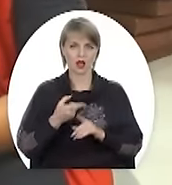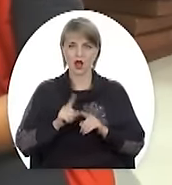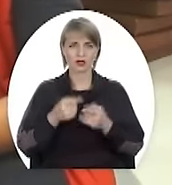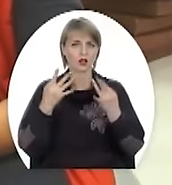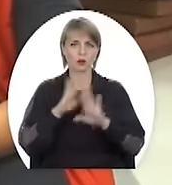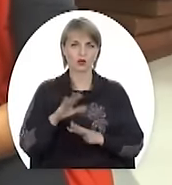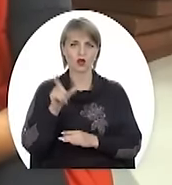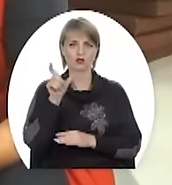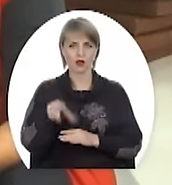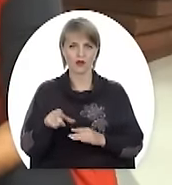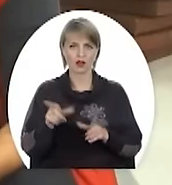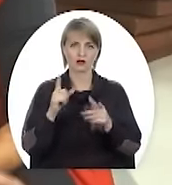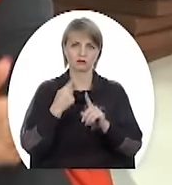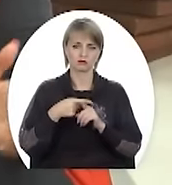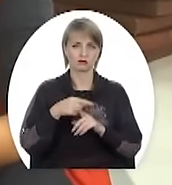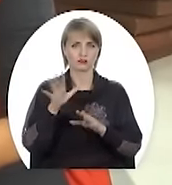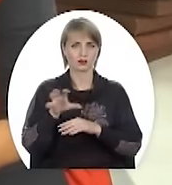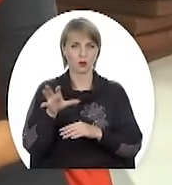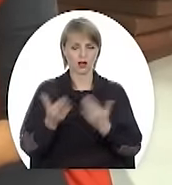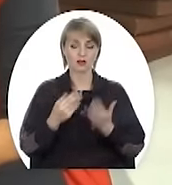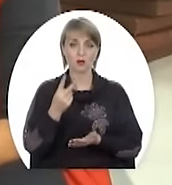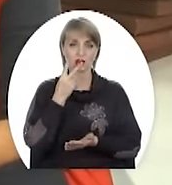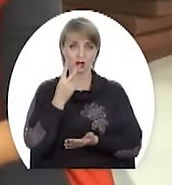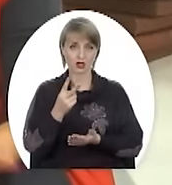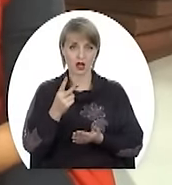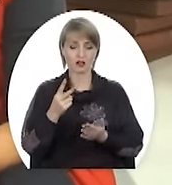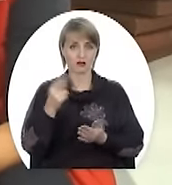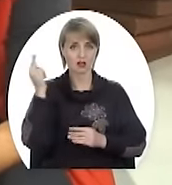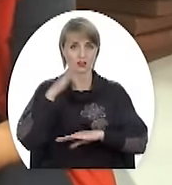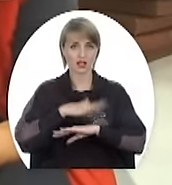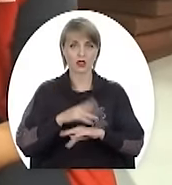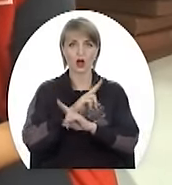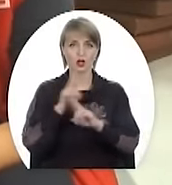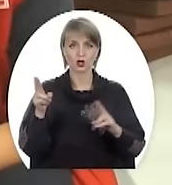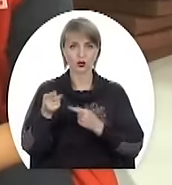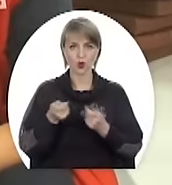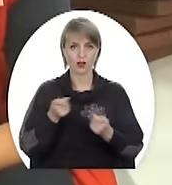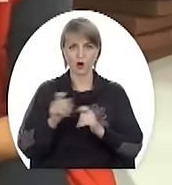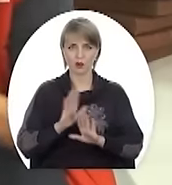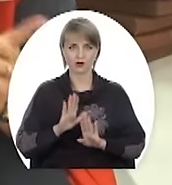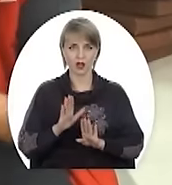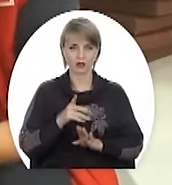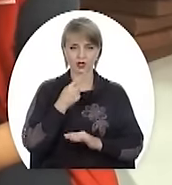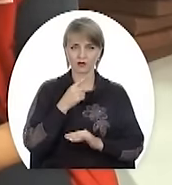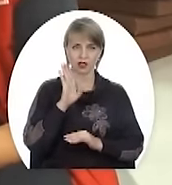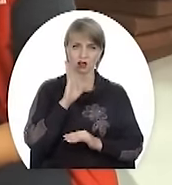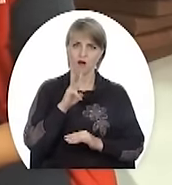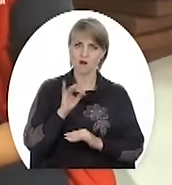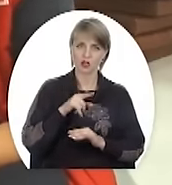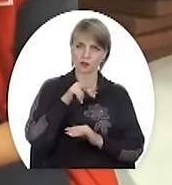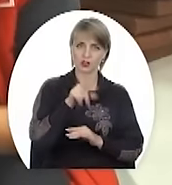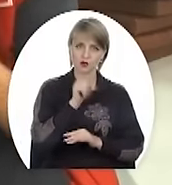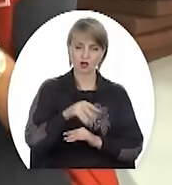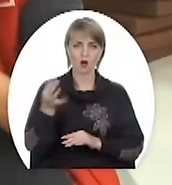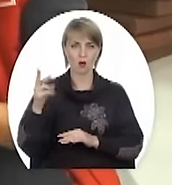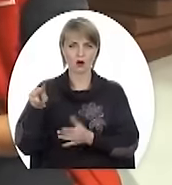который держит собаку. Вот если вы посмотрели сейчас на занятиях, то есть, заметьте, никто не управляет. Не говорят: «Маша, подойди сюда, там